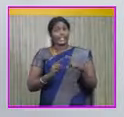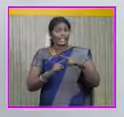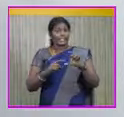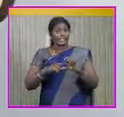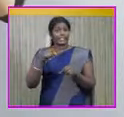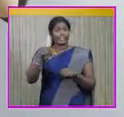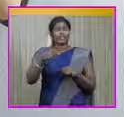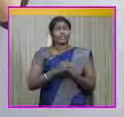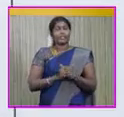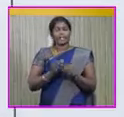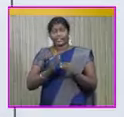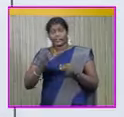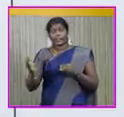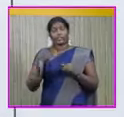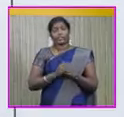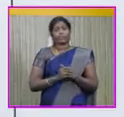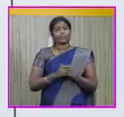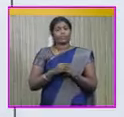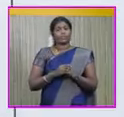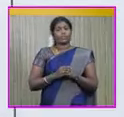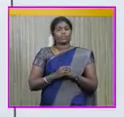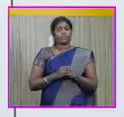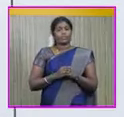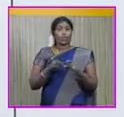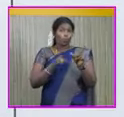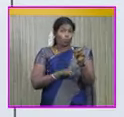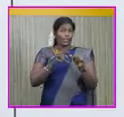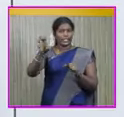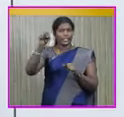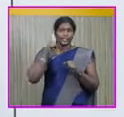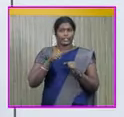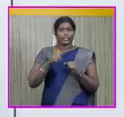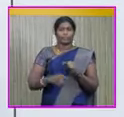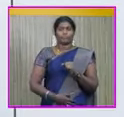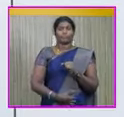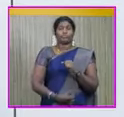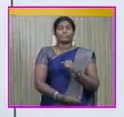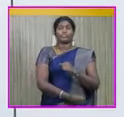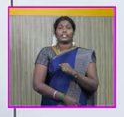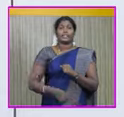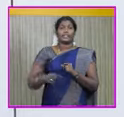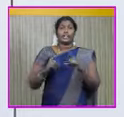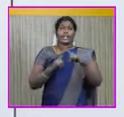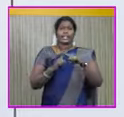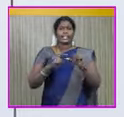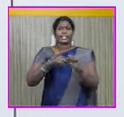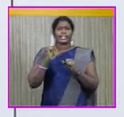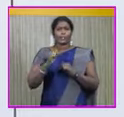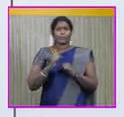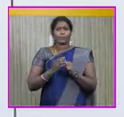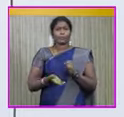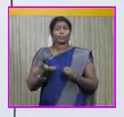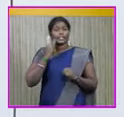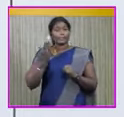அந்த பக்க அளவு தான் நம்ம என்னென்னு எடுத்திருக்கோம், ஒய் அப்படின்னு எடுத்திருக்கோம். அப்போ TE-இன் மதிப்பு இங்கே